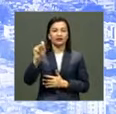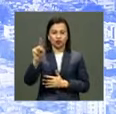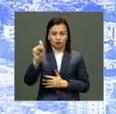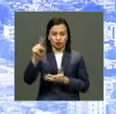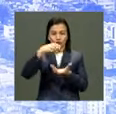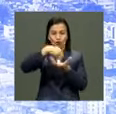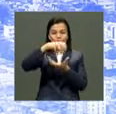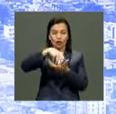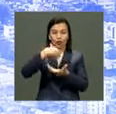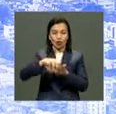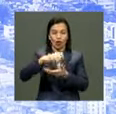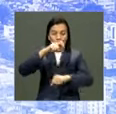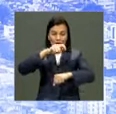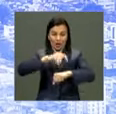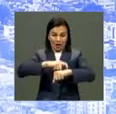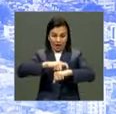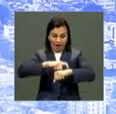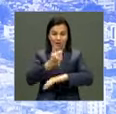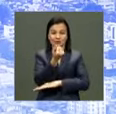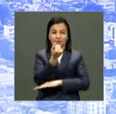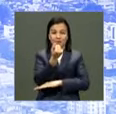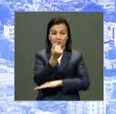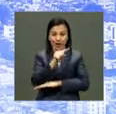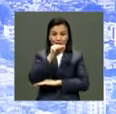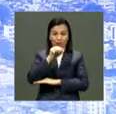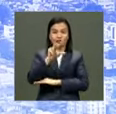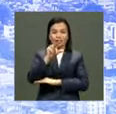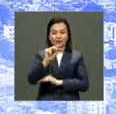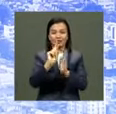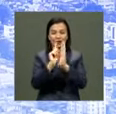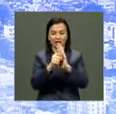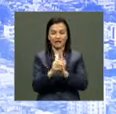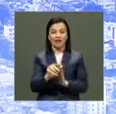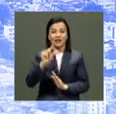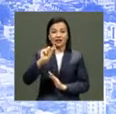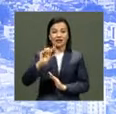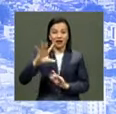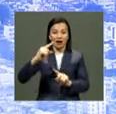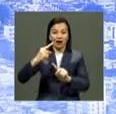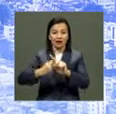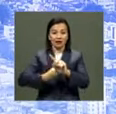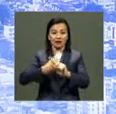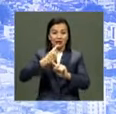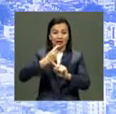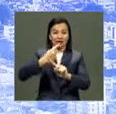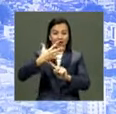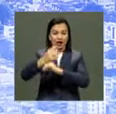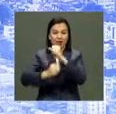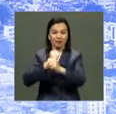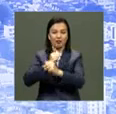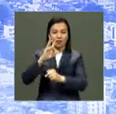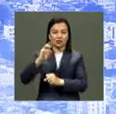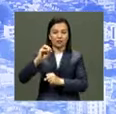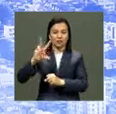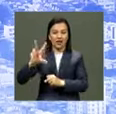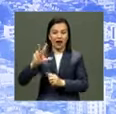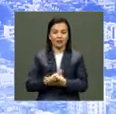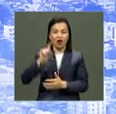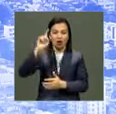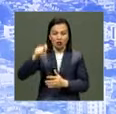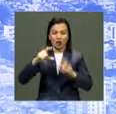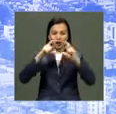นะครับสวัสดีครับพี่น้องประชาชนครับผมนายแพทย์ทวีศิลป์วิษณุโยธินนะครับมารายงานตัวในทุกวันทำการนะครับตอนนี้จันทร์ถึงศุกร์นะครับ11:30โดยพรมประมาณนะครับวันนี้ 25พฤษภาคม 25603